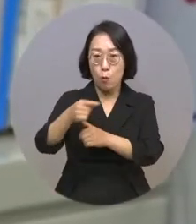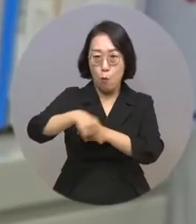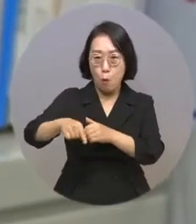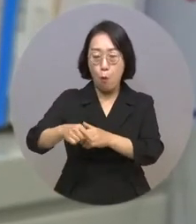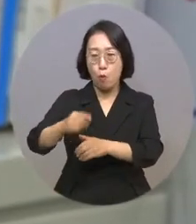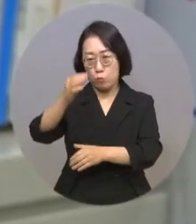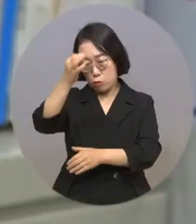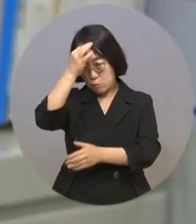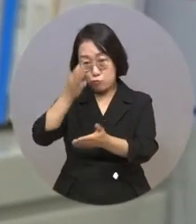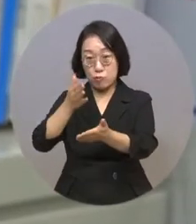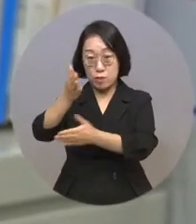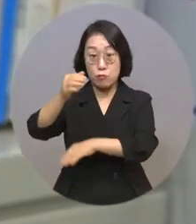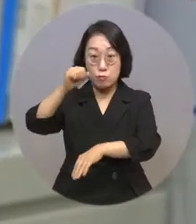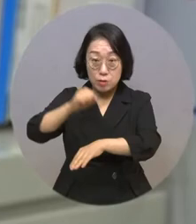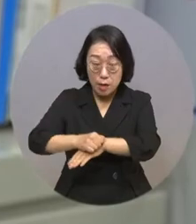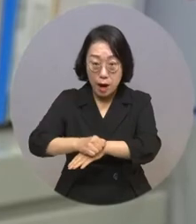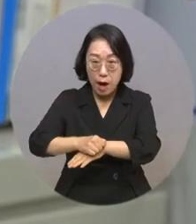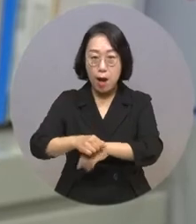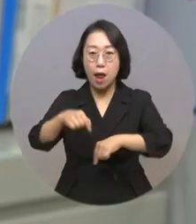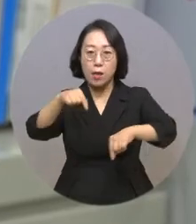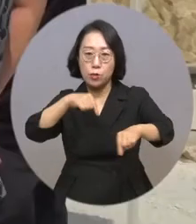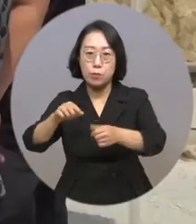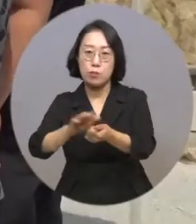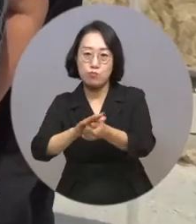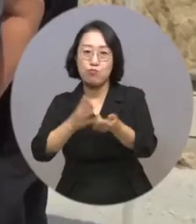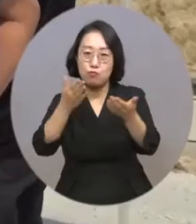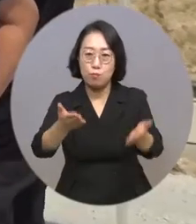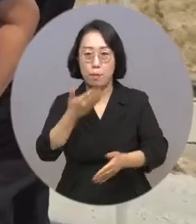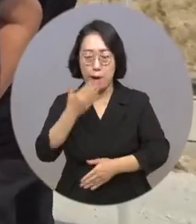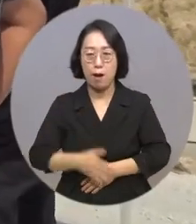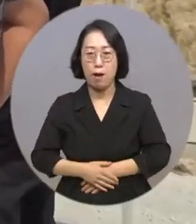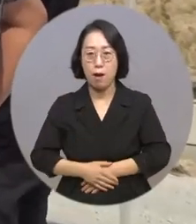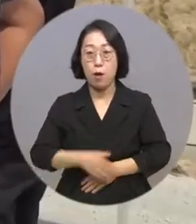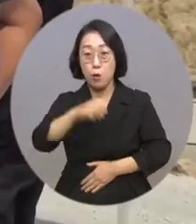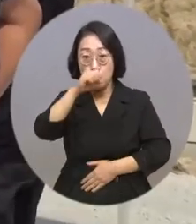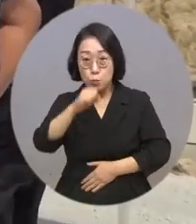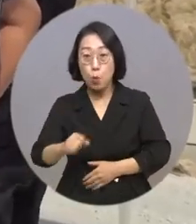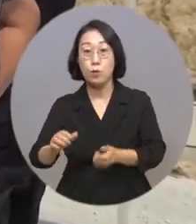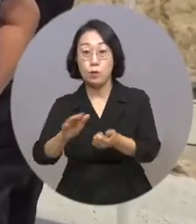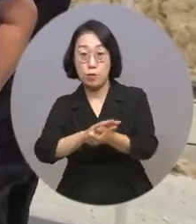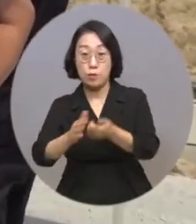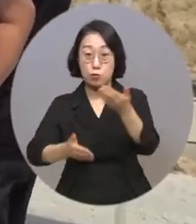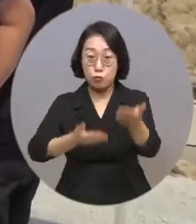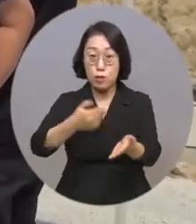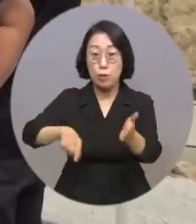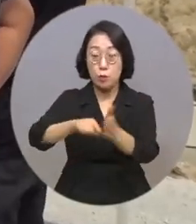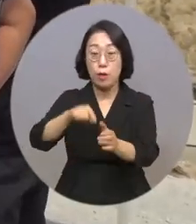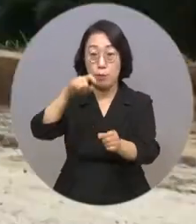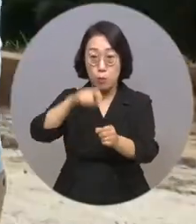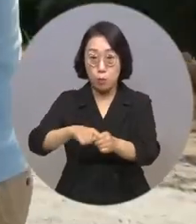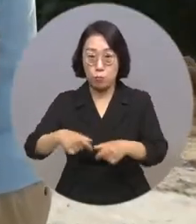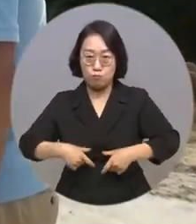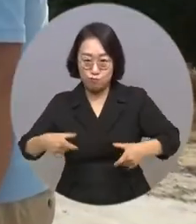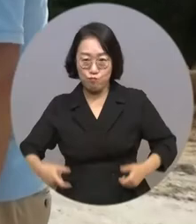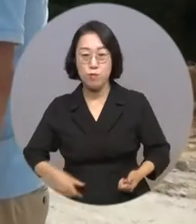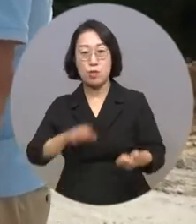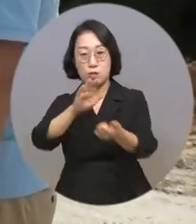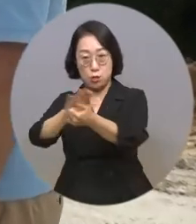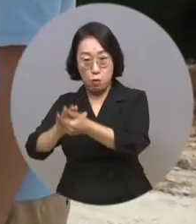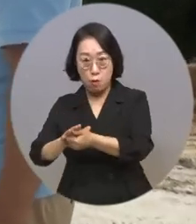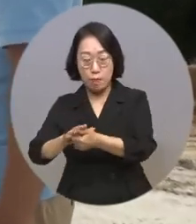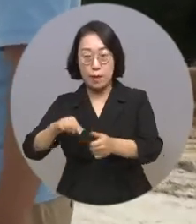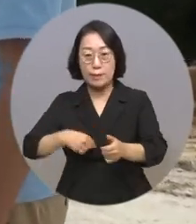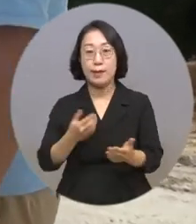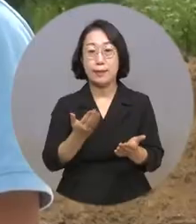행정 서비스를 제공하고 있습니다. 양질의 행정 서비스를 제공하기 위한 관내 지원과 공무원들의 자기